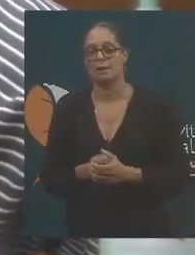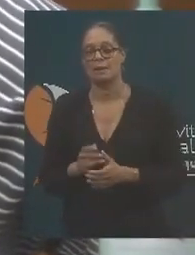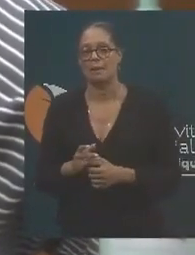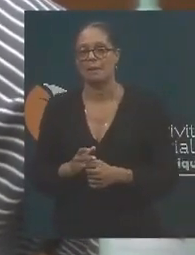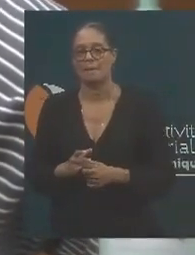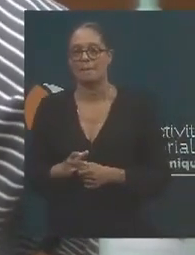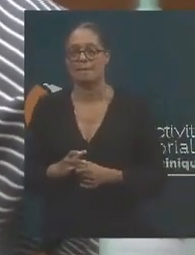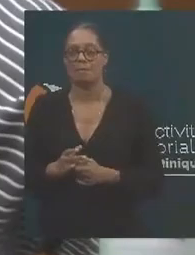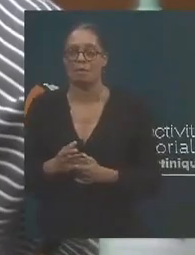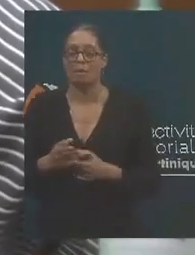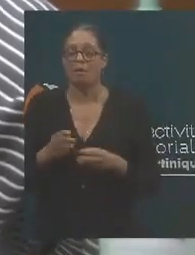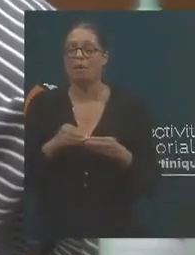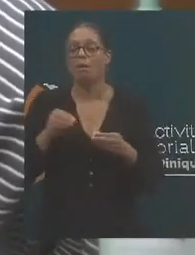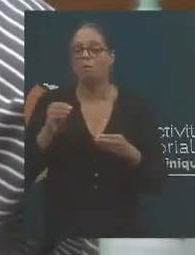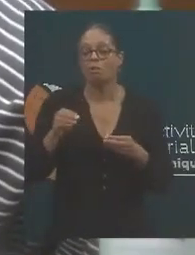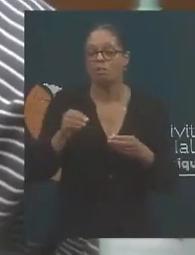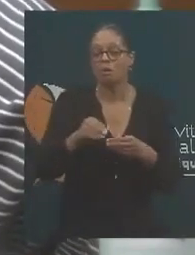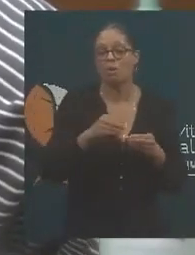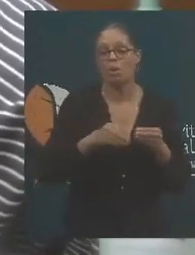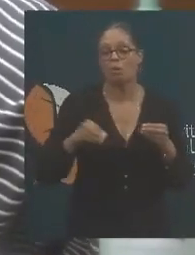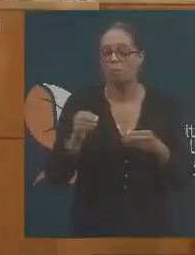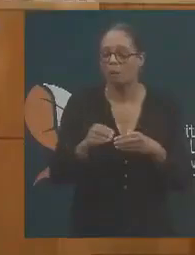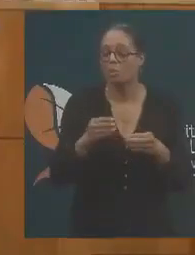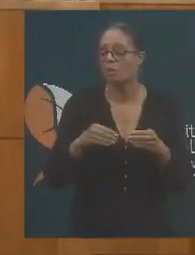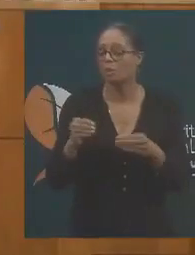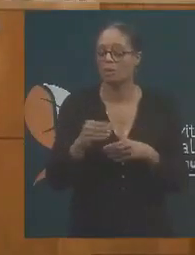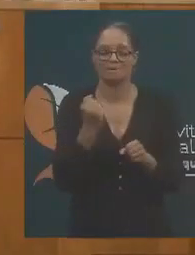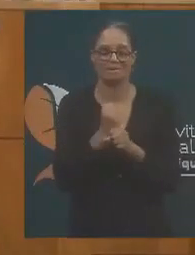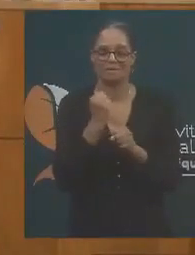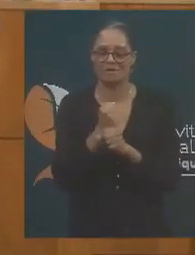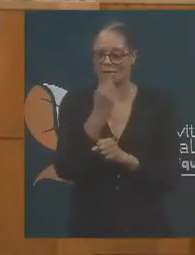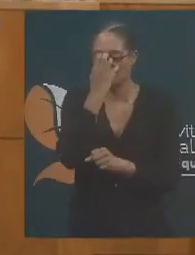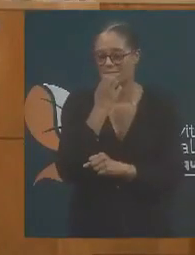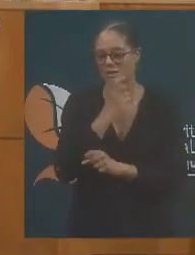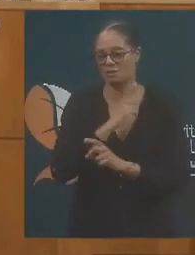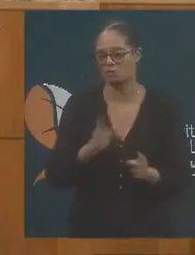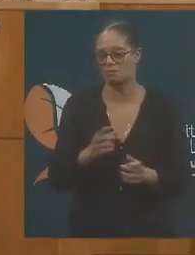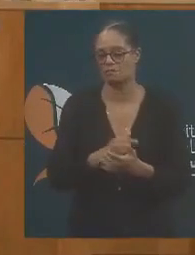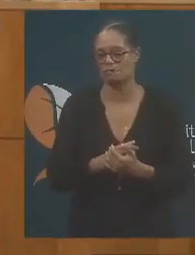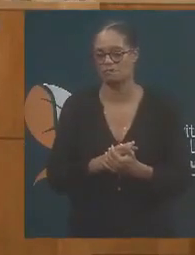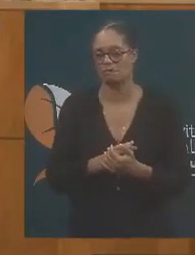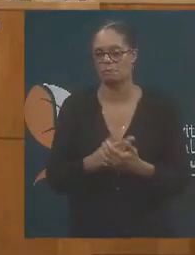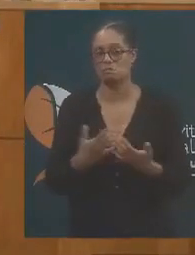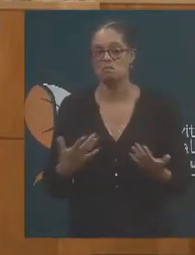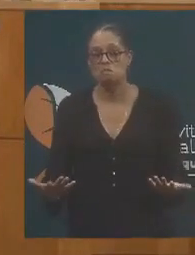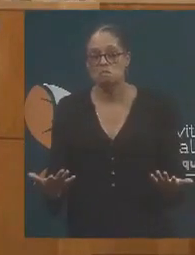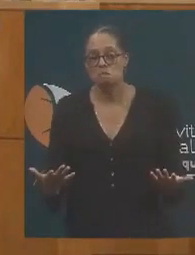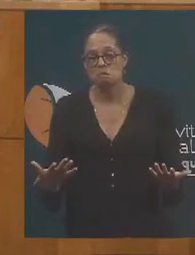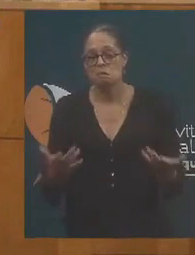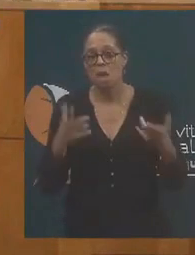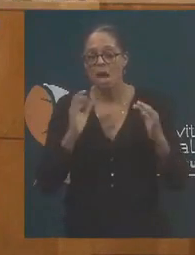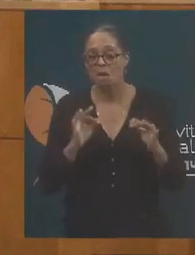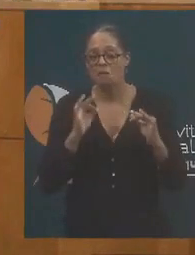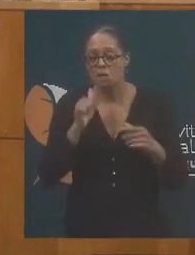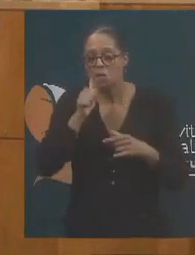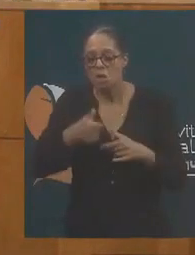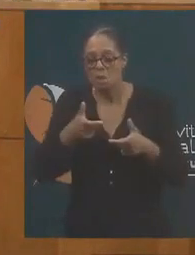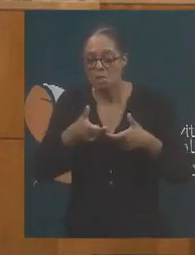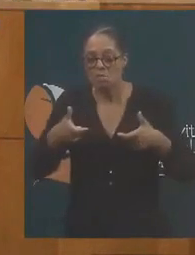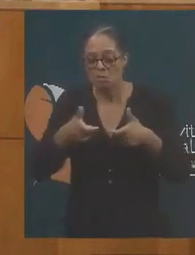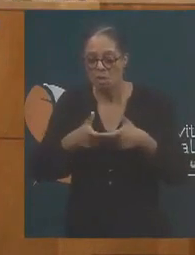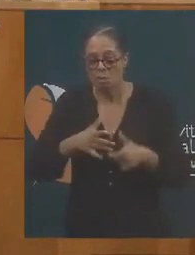On a traîné, le travail n'a pas été sérieusement fait et nous ne voyons pas à quoi va servir cette réunion de demain.